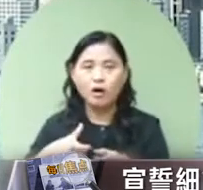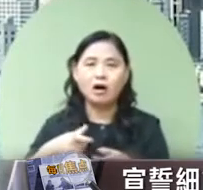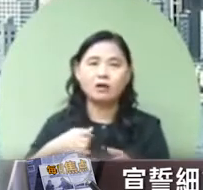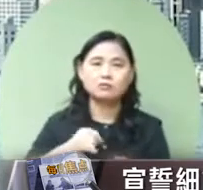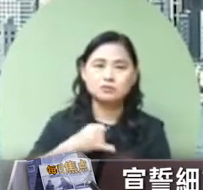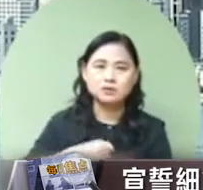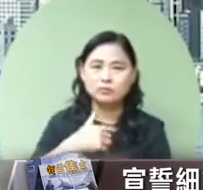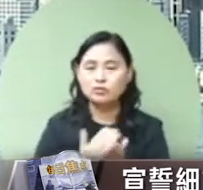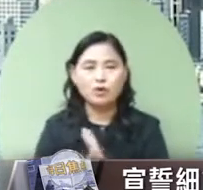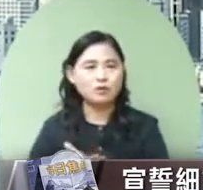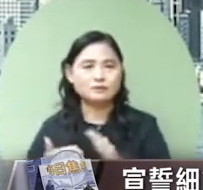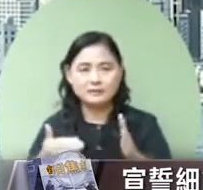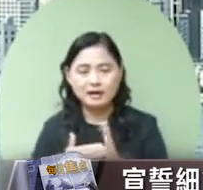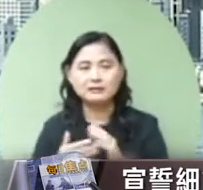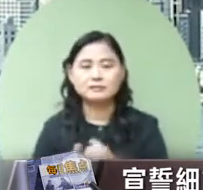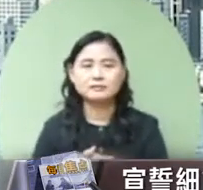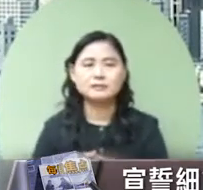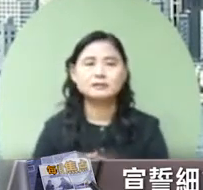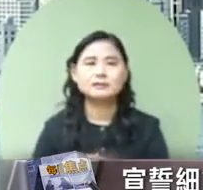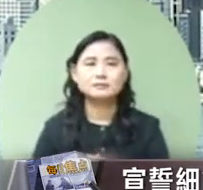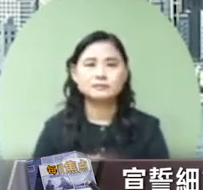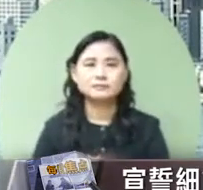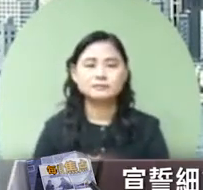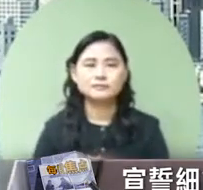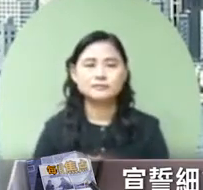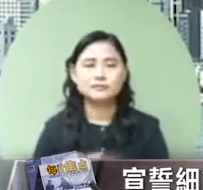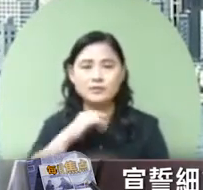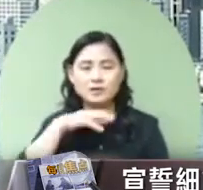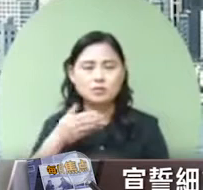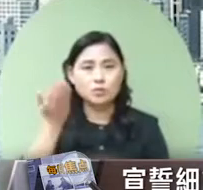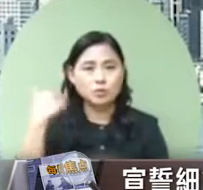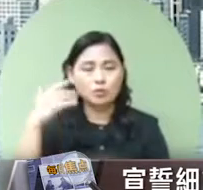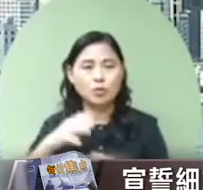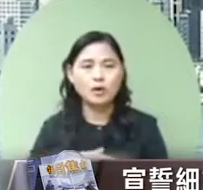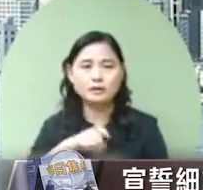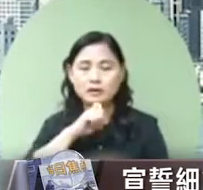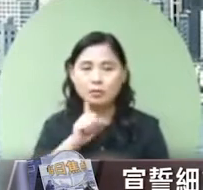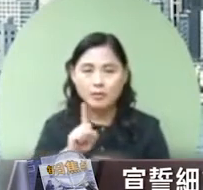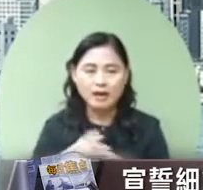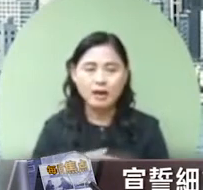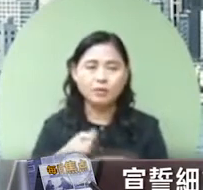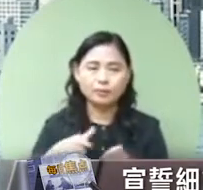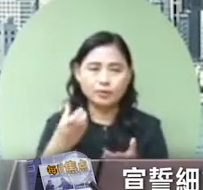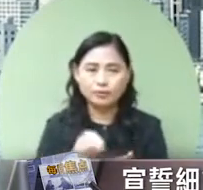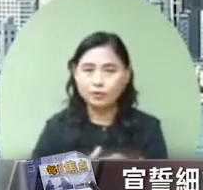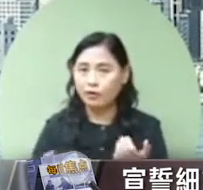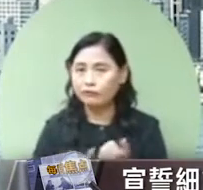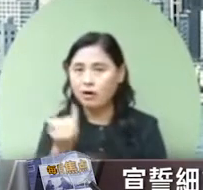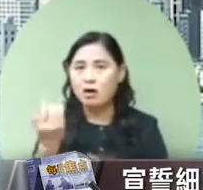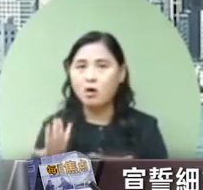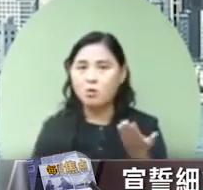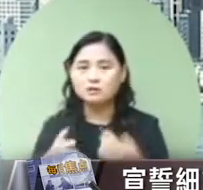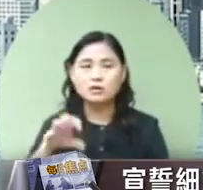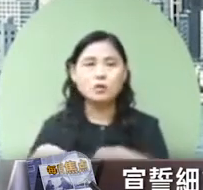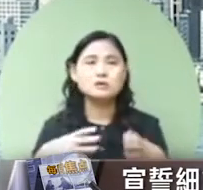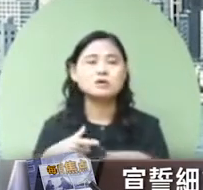支償還的款項。當然如果他們過往是有些不符合酬津指引啊，或者是區議會和